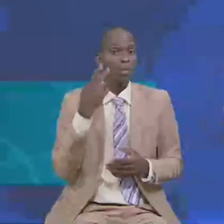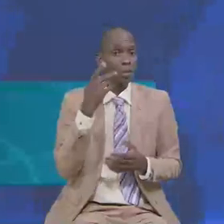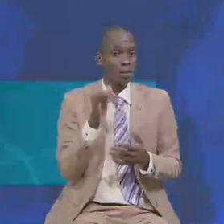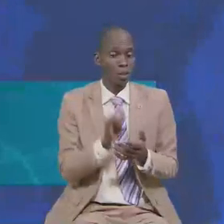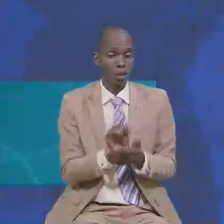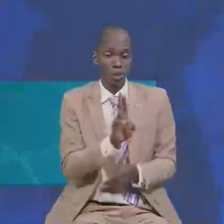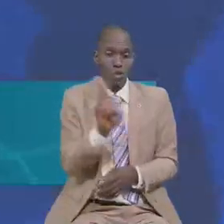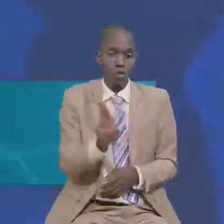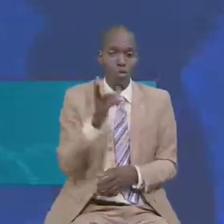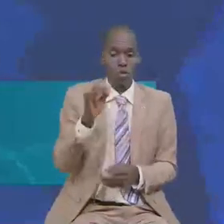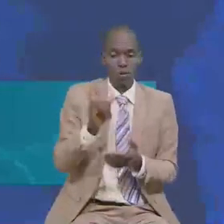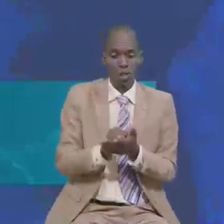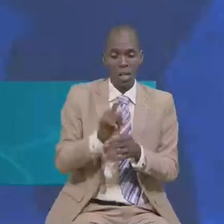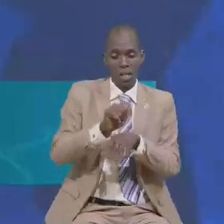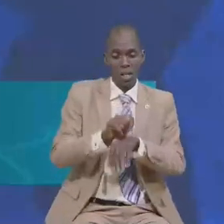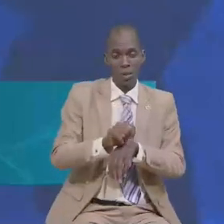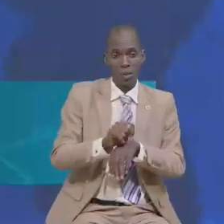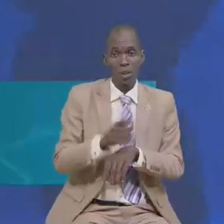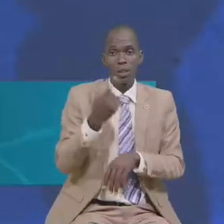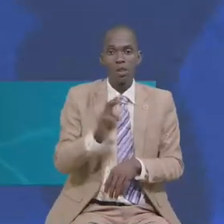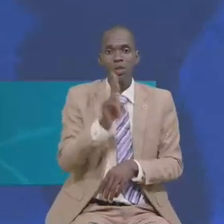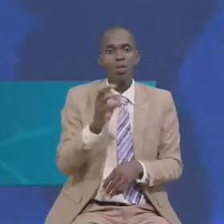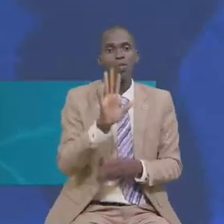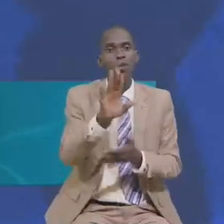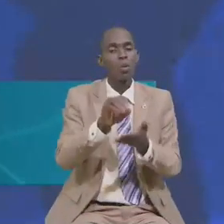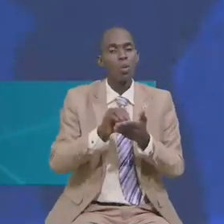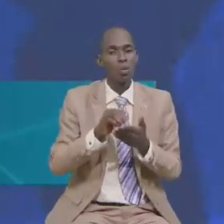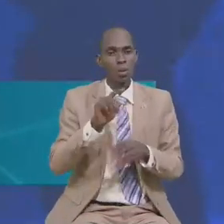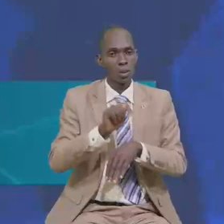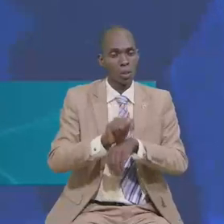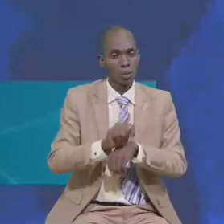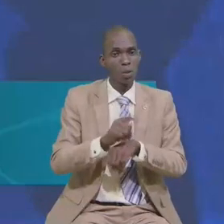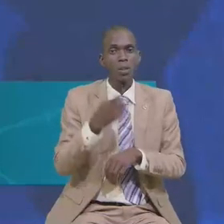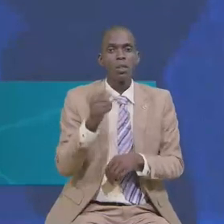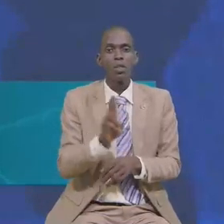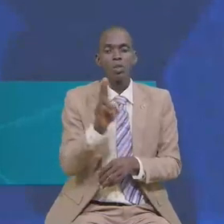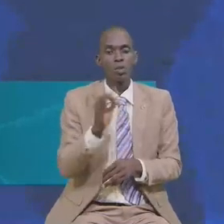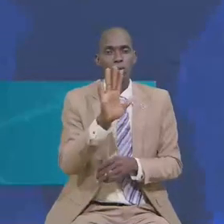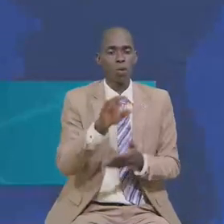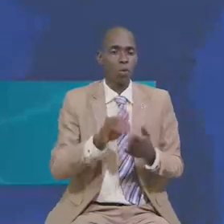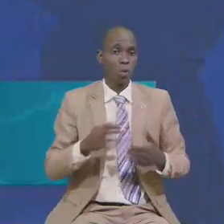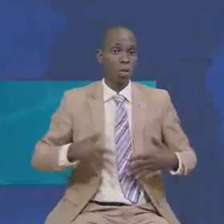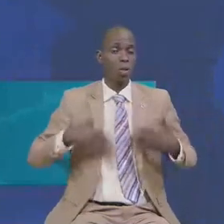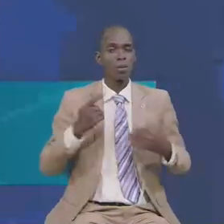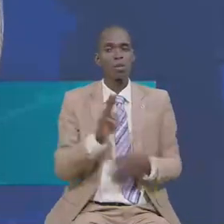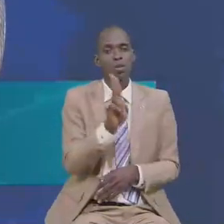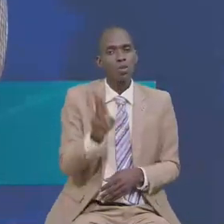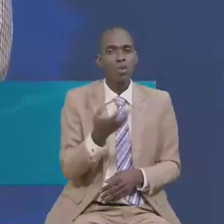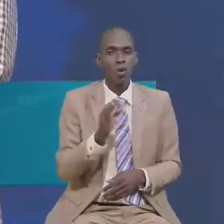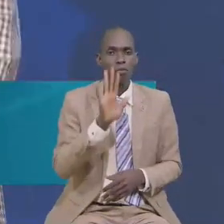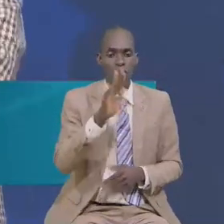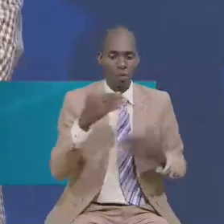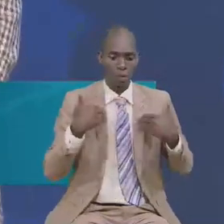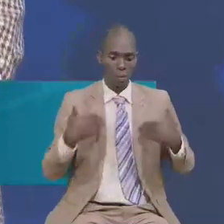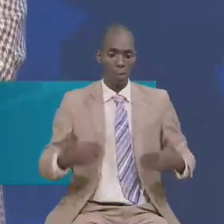L'usage de ce temple, l'usage de ton temple, l'usage de